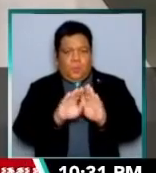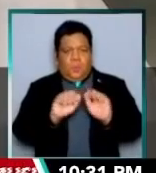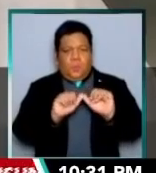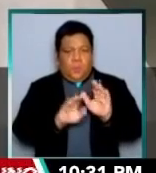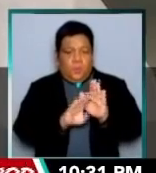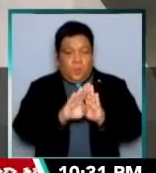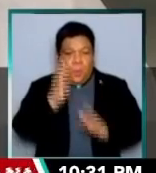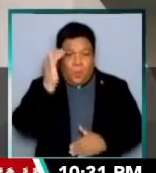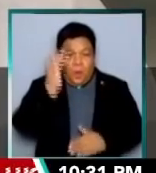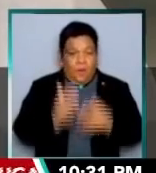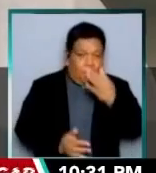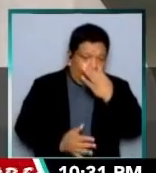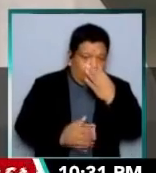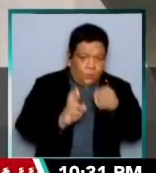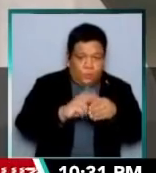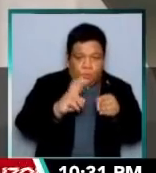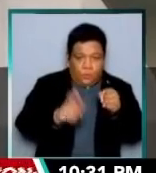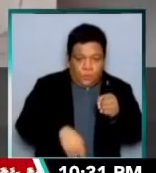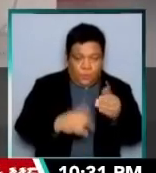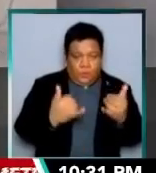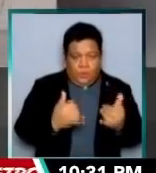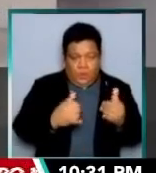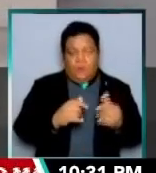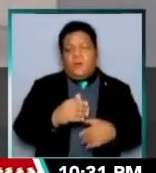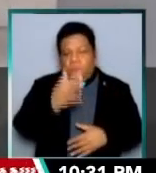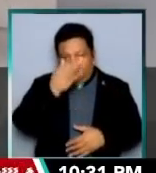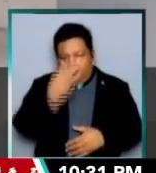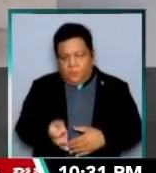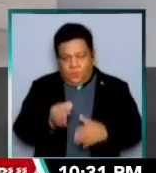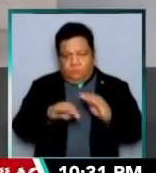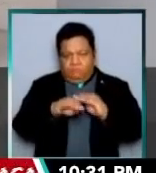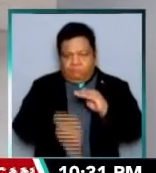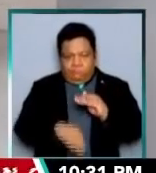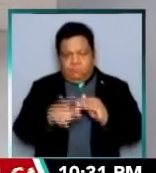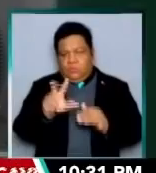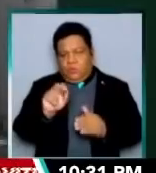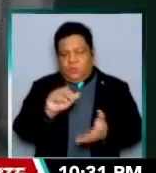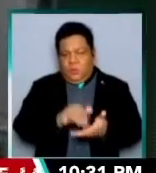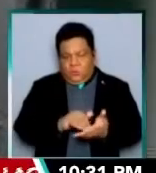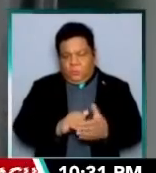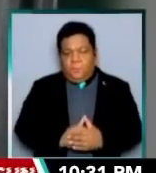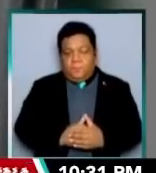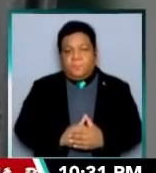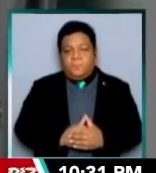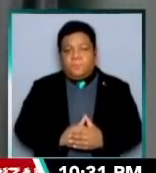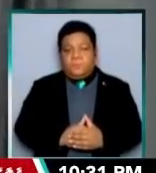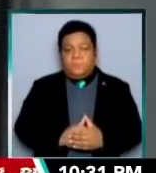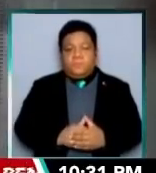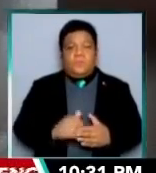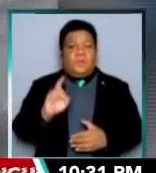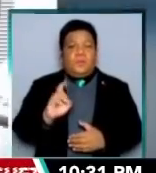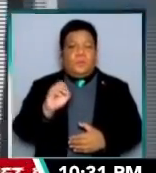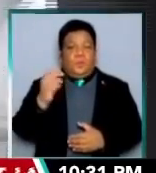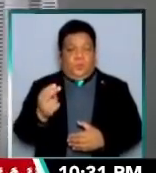sa 30,000 ang new COVID cases kahapon. Ayon sa DOH, critical na sa COVID-19 ang buong bansa. Base